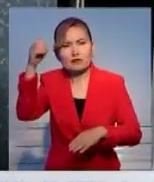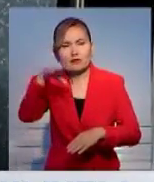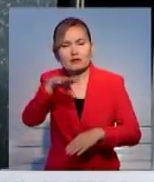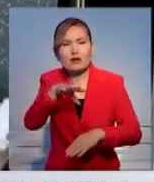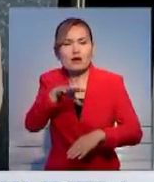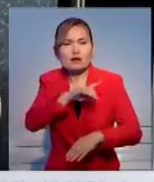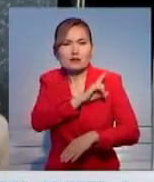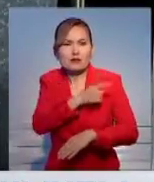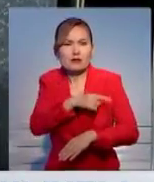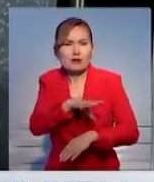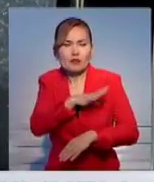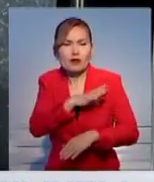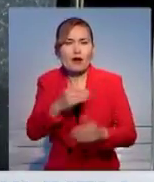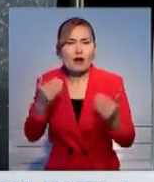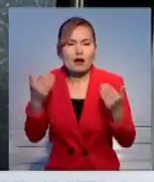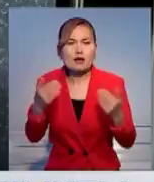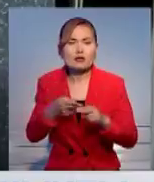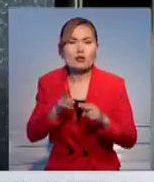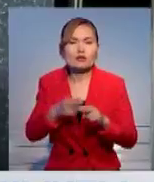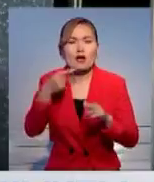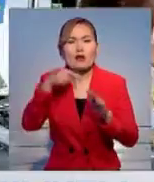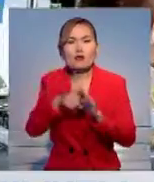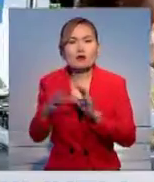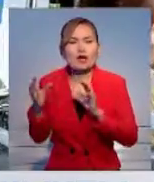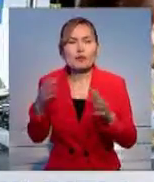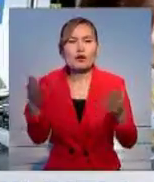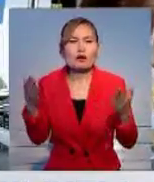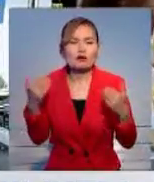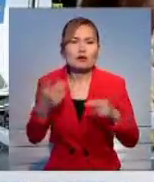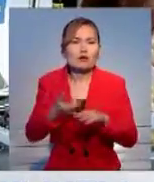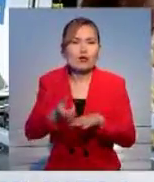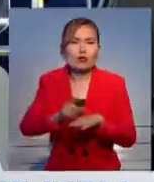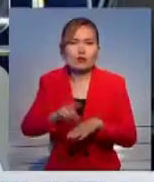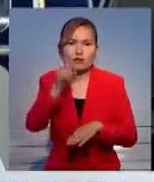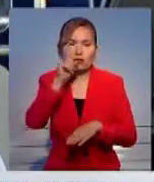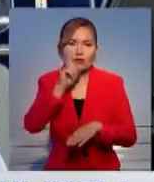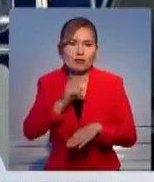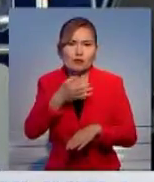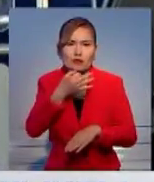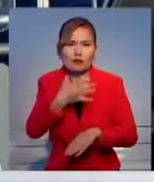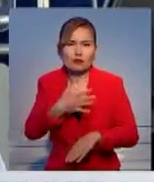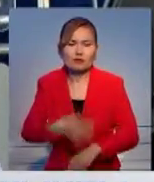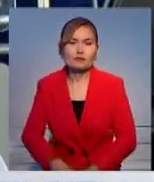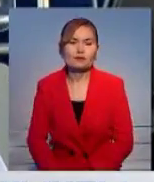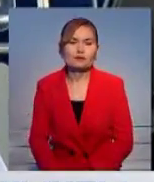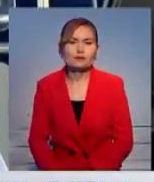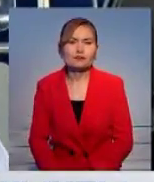алмай қынжылатынмын. Ал қазір жайлы автобуста отырғанда өзімді шипажайдағыдай сезінемін.